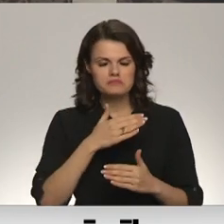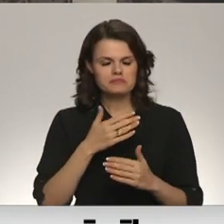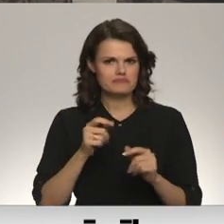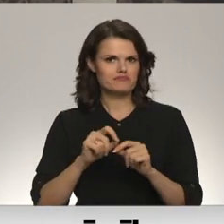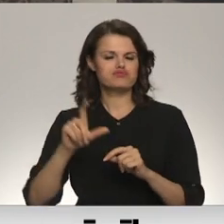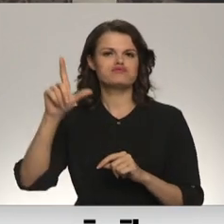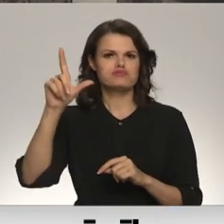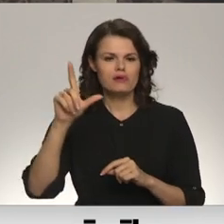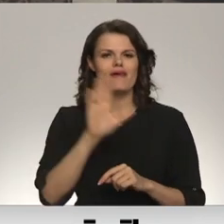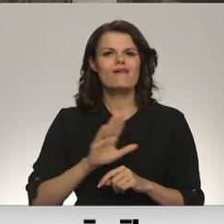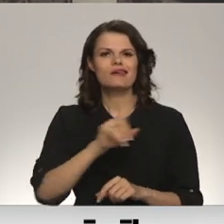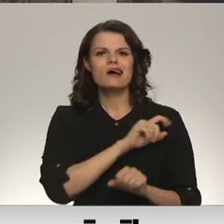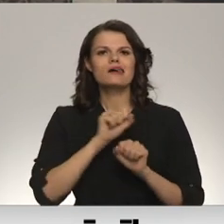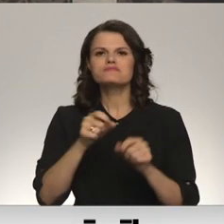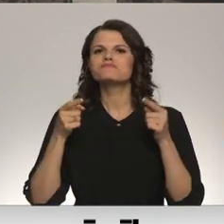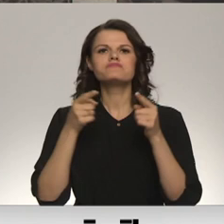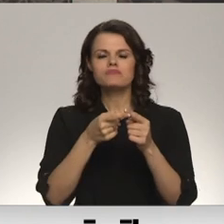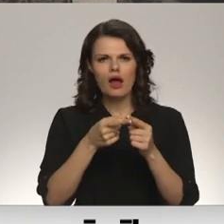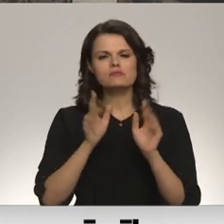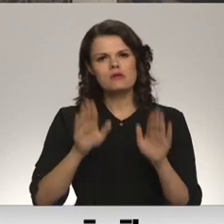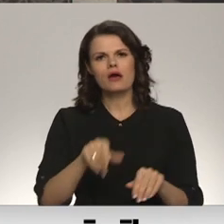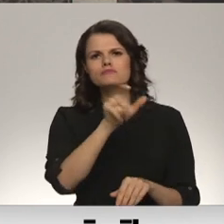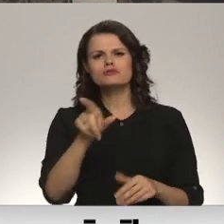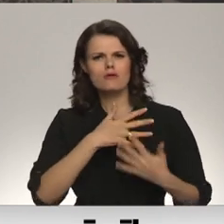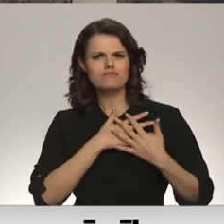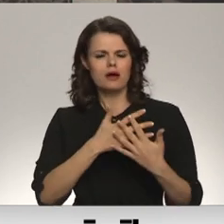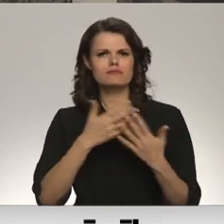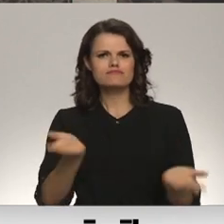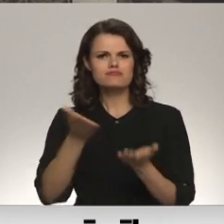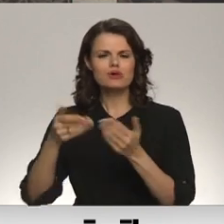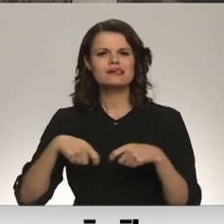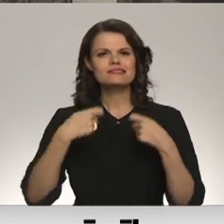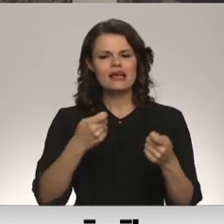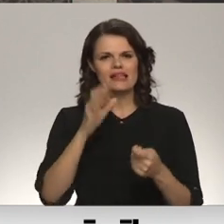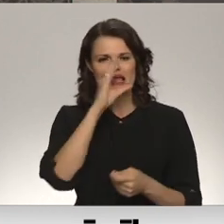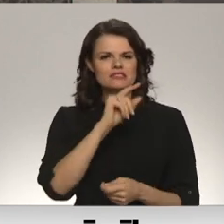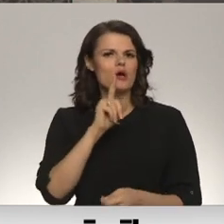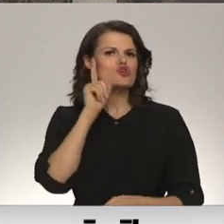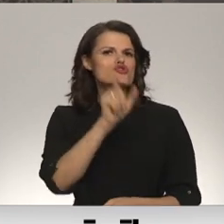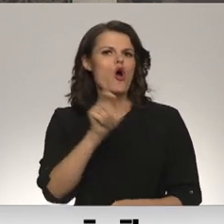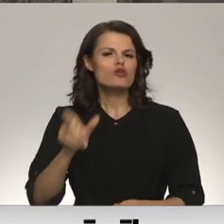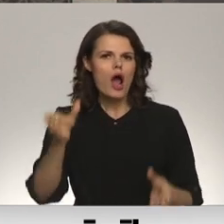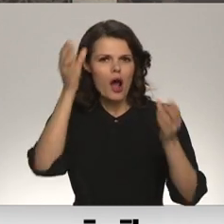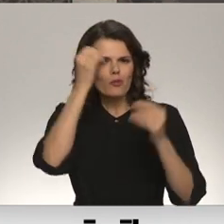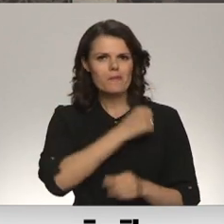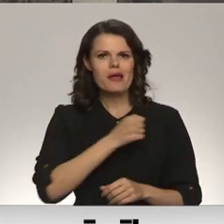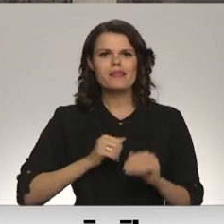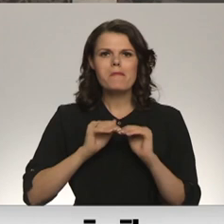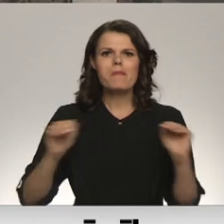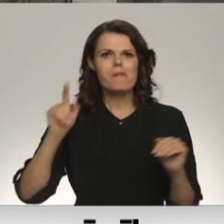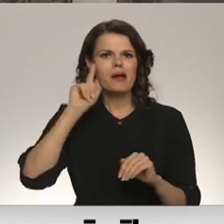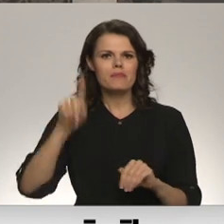Valsts aizsardzības mācības mērķis ir veicināt pilsonisko patriotismu un sniegt iespēju jauniešiem apgūt militārās pamatiemaņas,